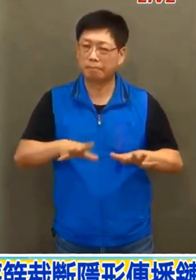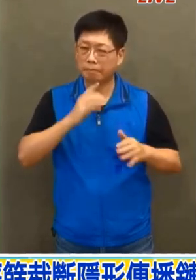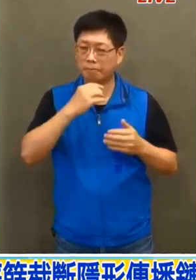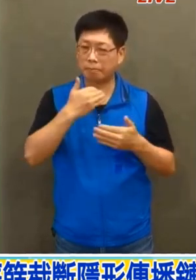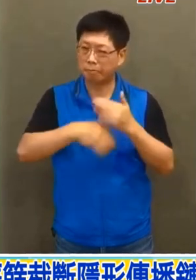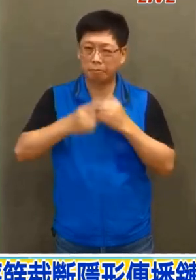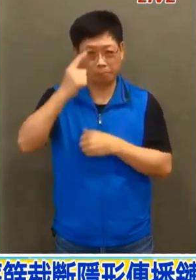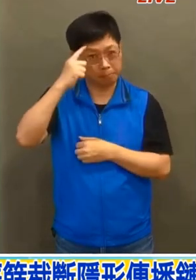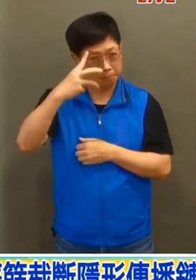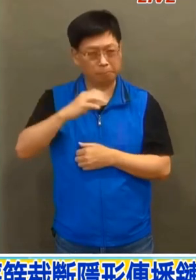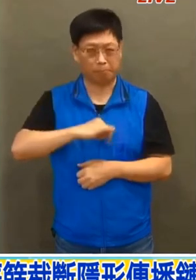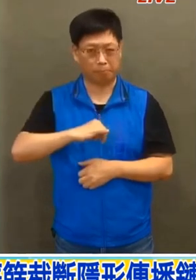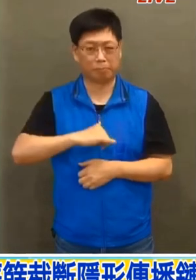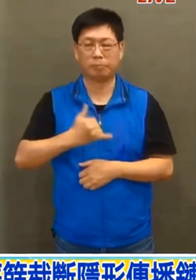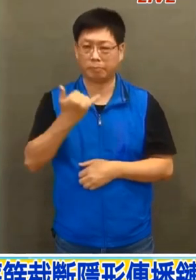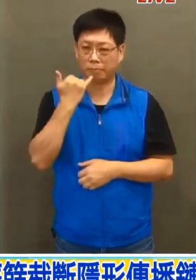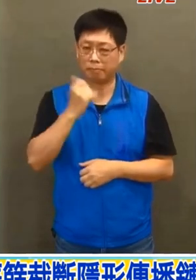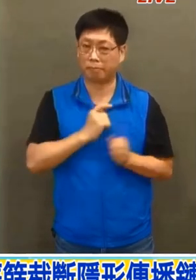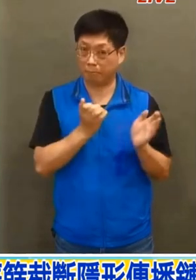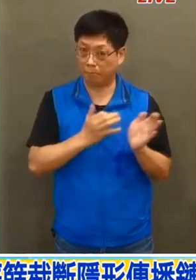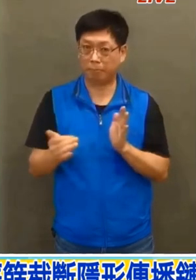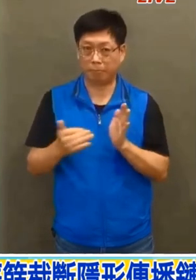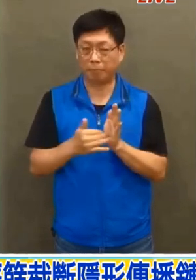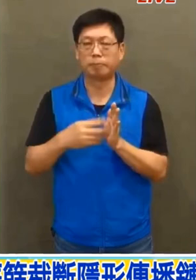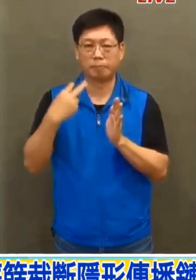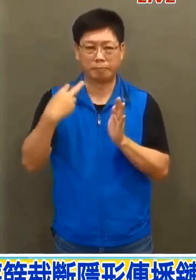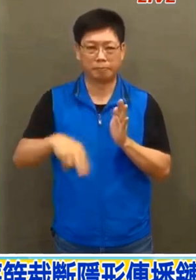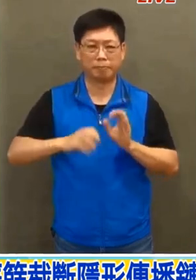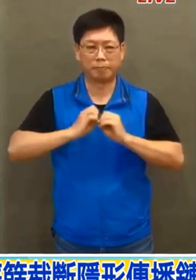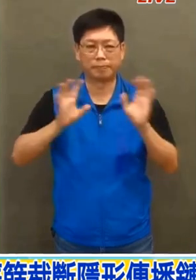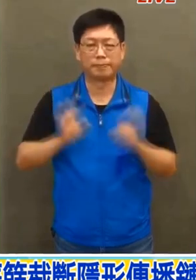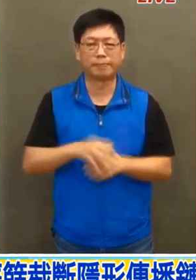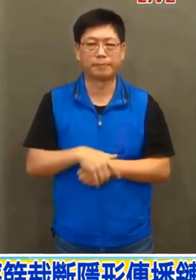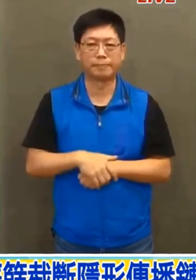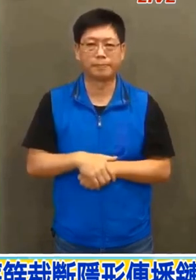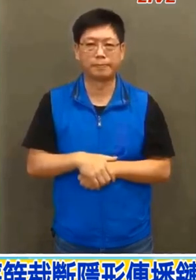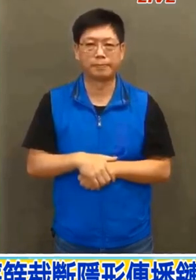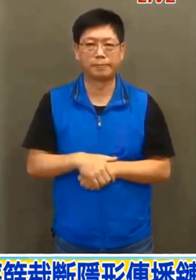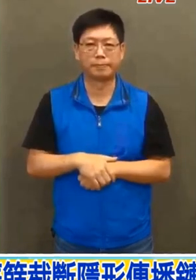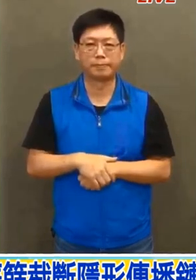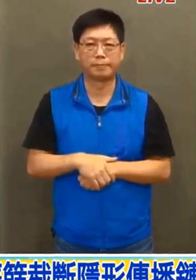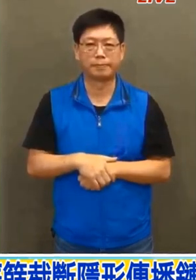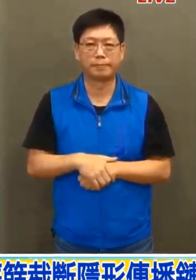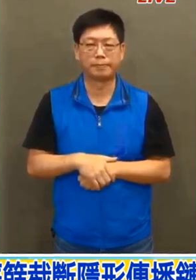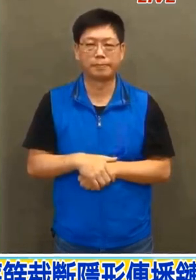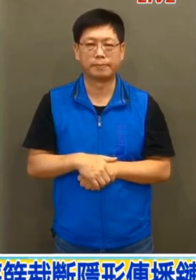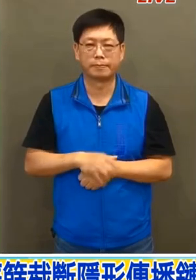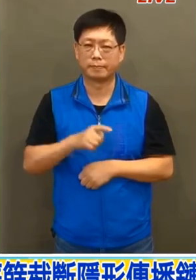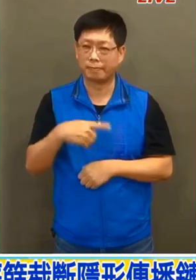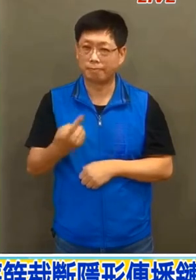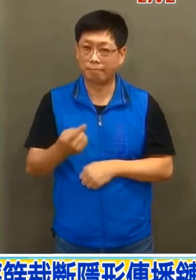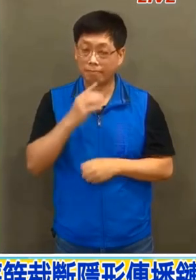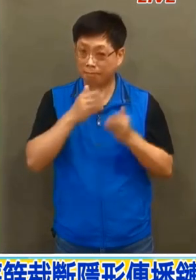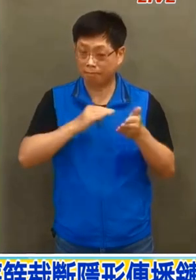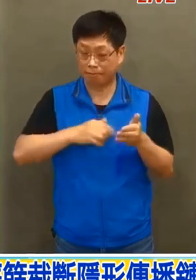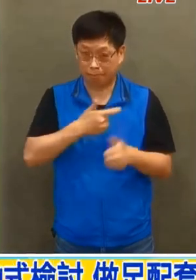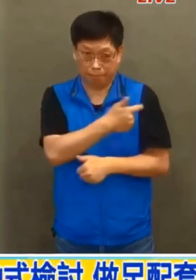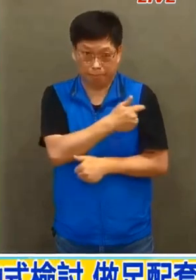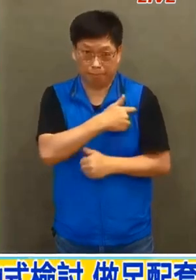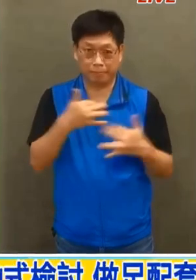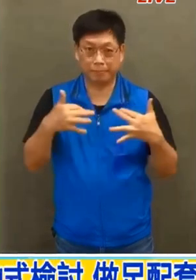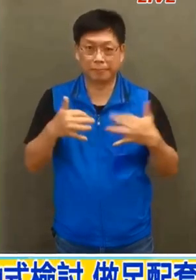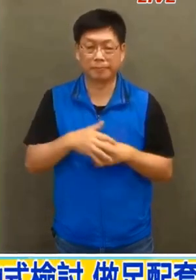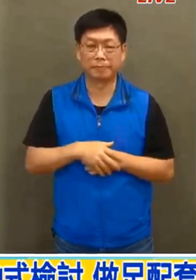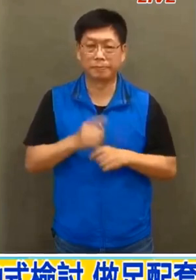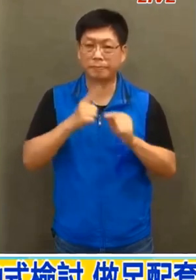几天的时间，我们会做好准备以后再来跟各位报告。 接下来针对疫苗相关的问